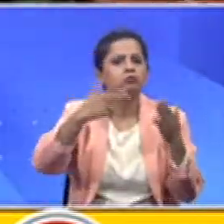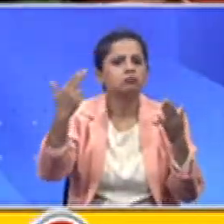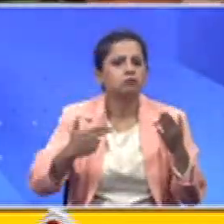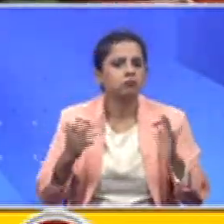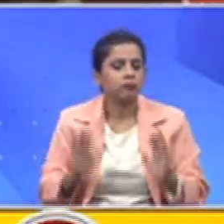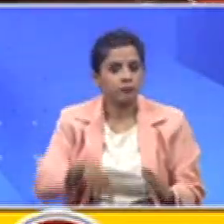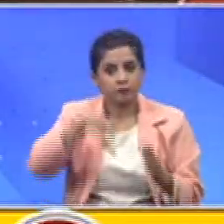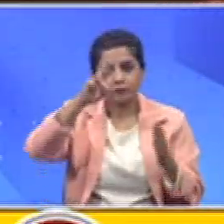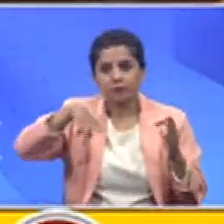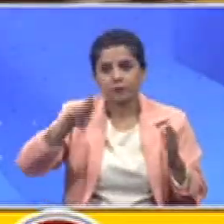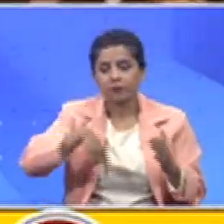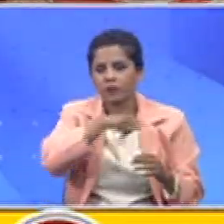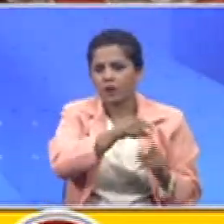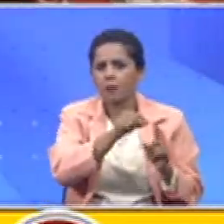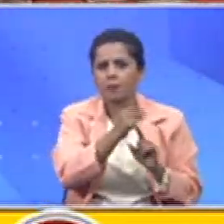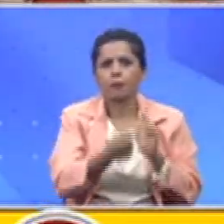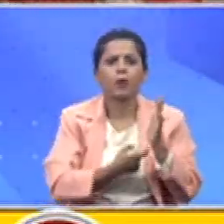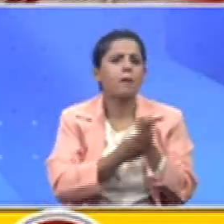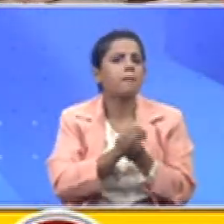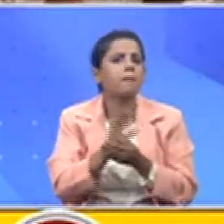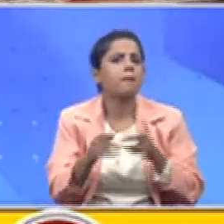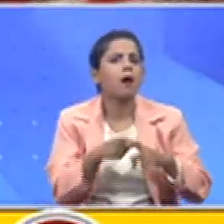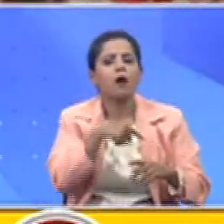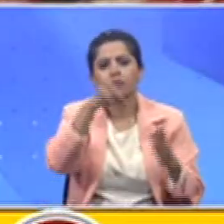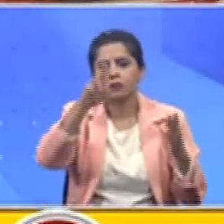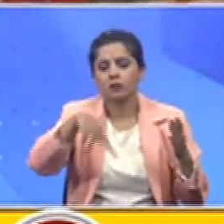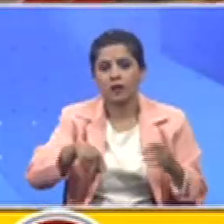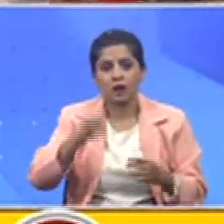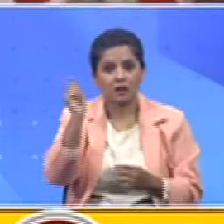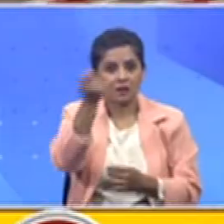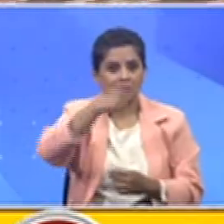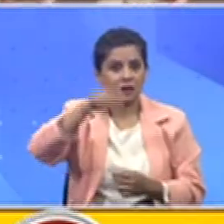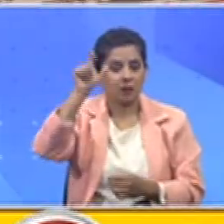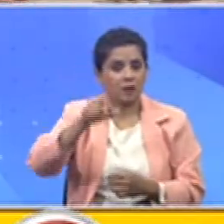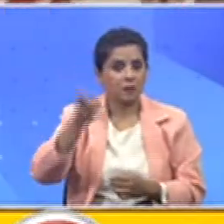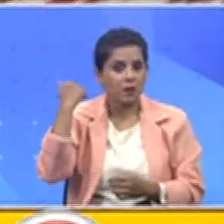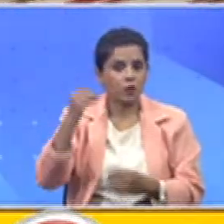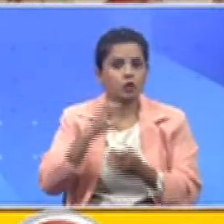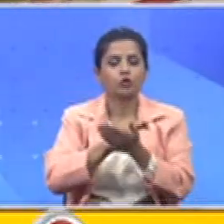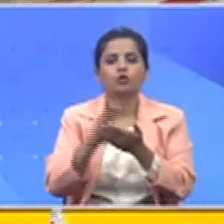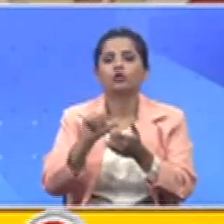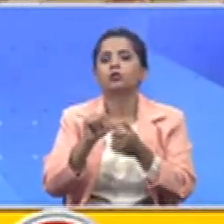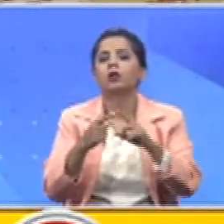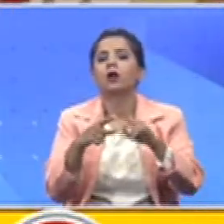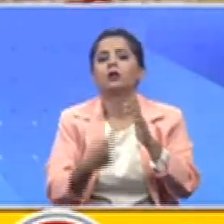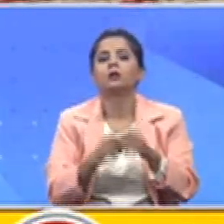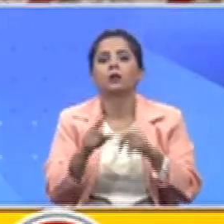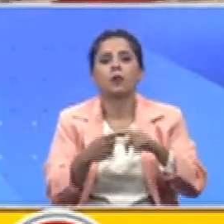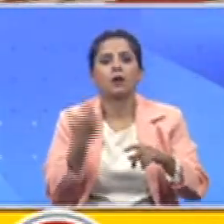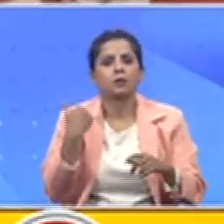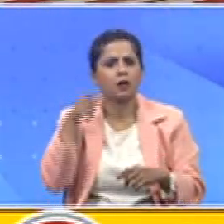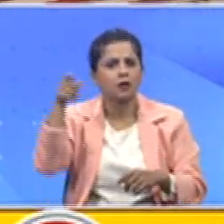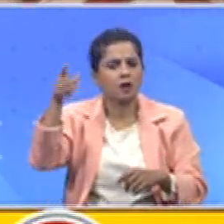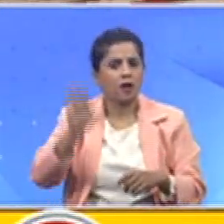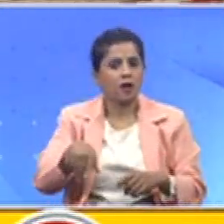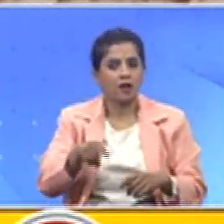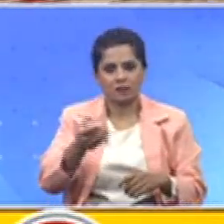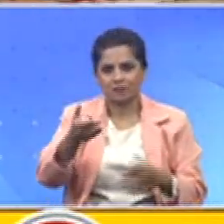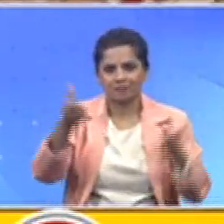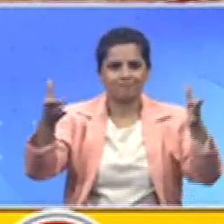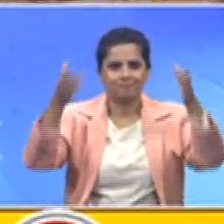आर्टिस्ट प्रभात भाई ने दर्शाया था कि छत्रपति शिवाजी महाराज राज्याभिषेक के